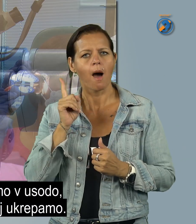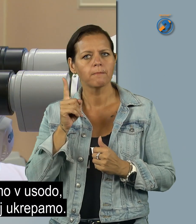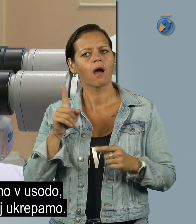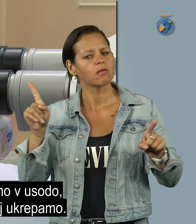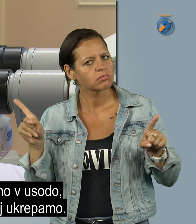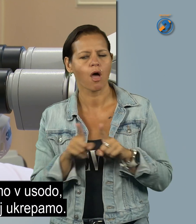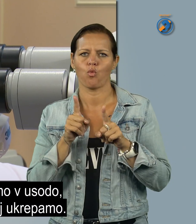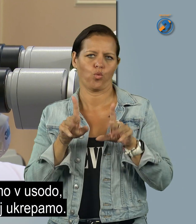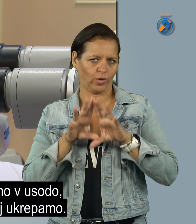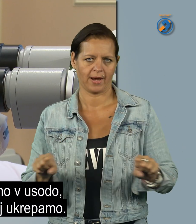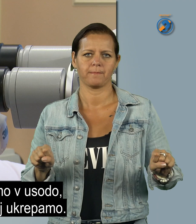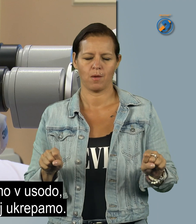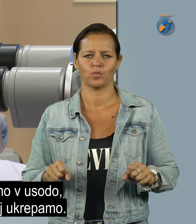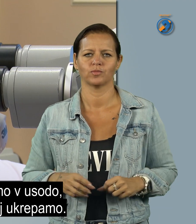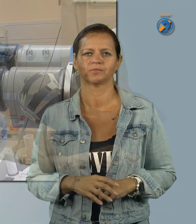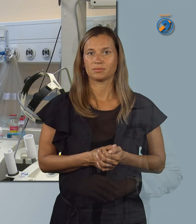ukrepamo.